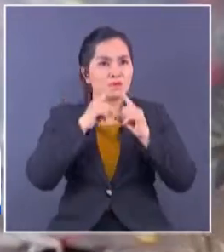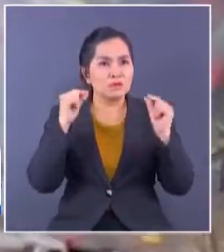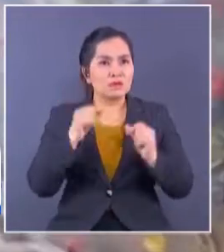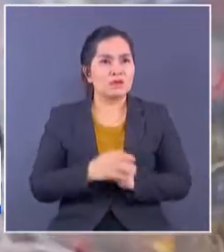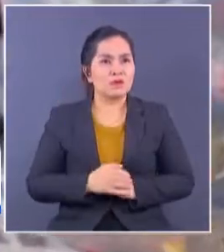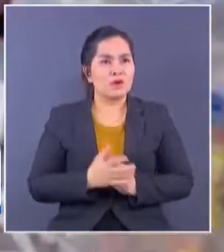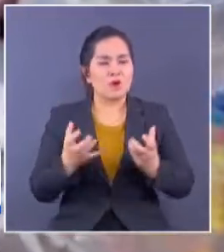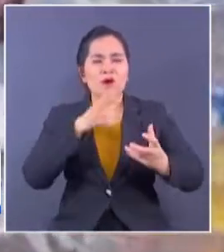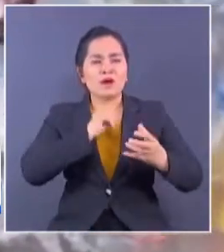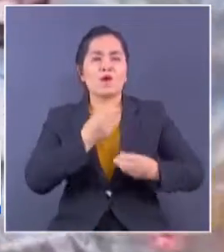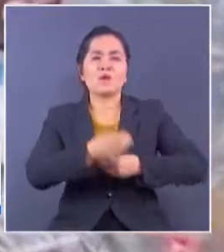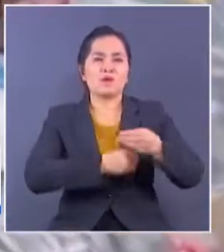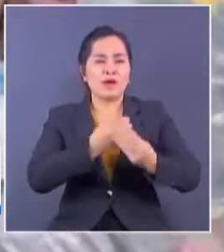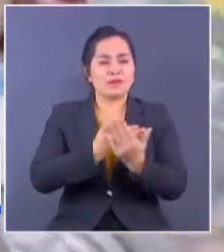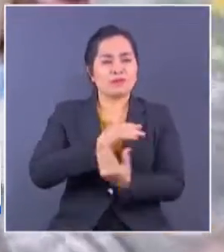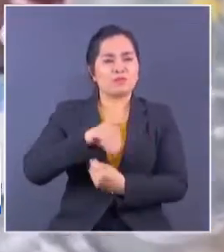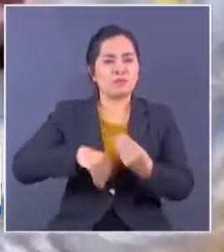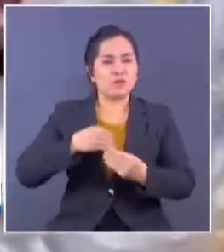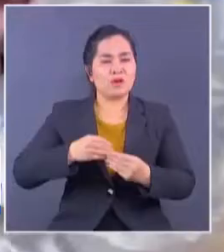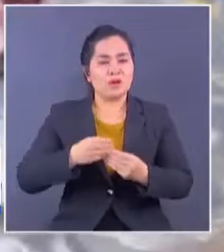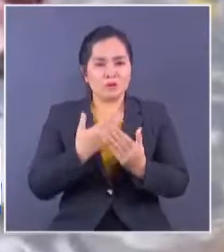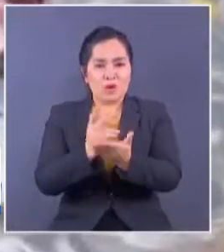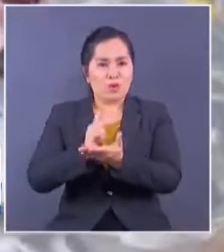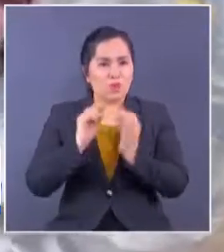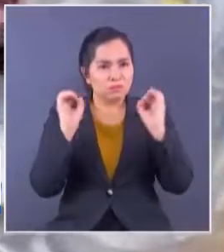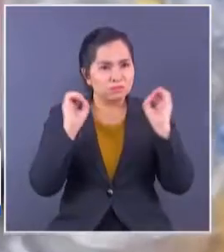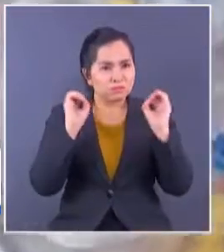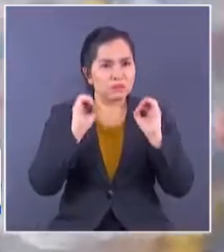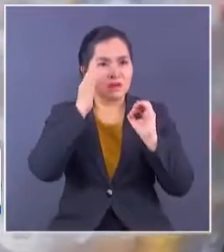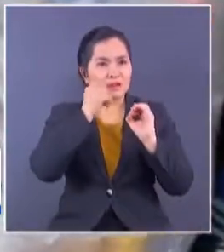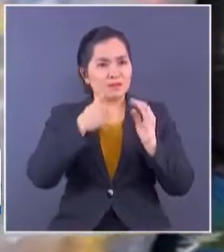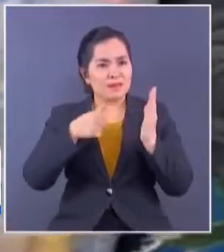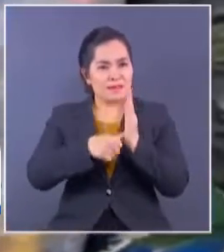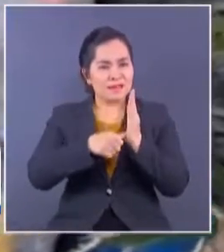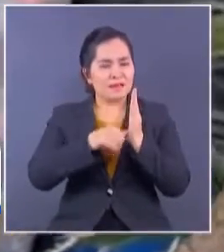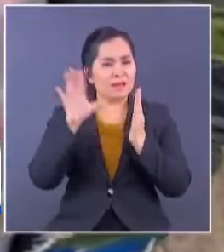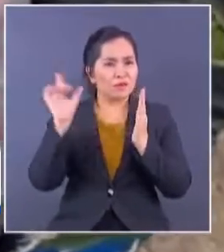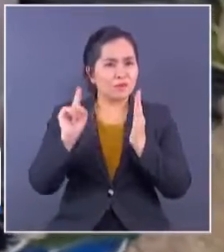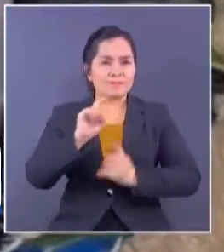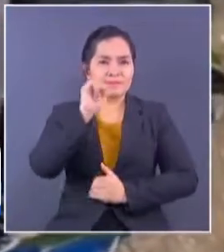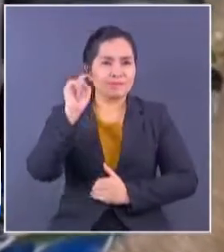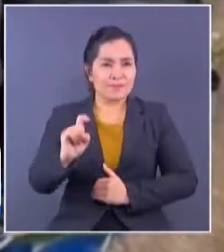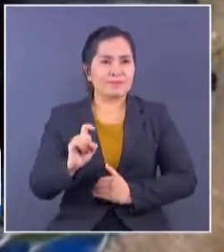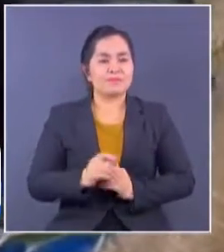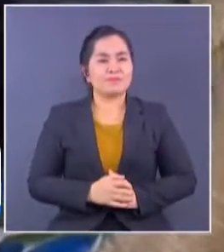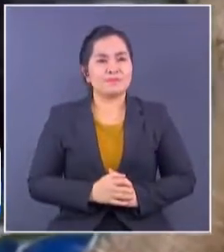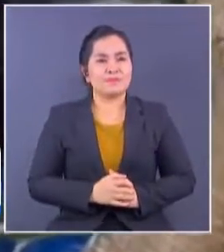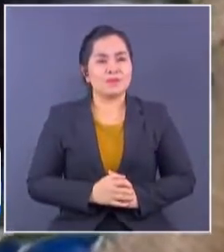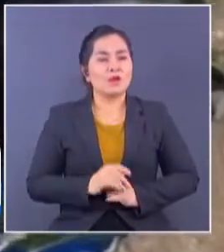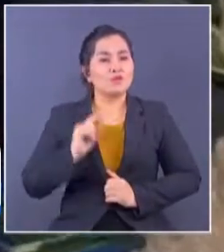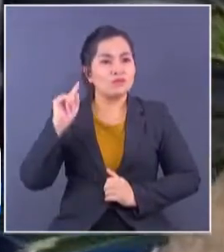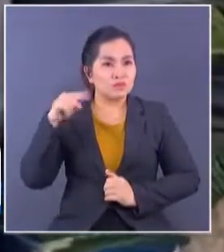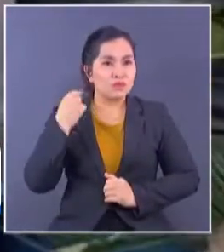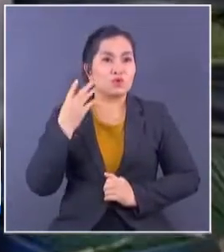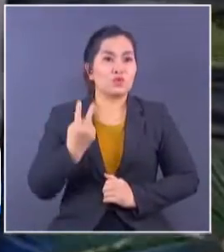เจ็บของเก่าขายประทังชีวิตไปวันๆไม่เคยไปกู้เงินที่ไหนอยู่ๆเป็นลูกหนี้ได้อย่างไรนะครับนาง